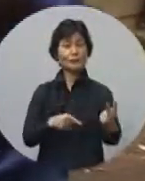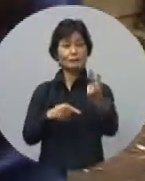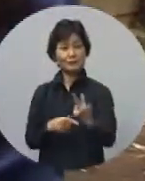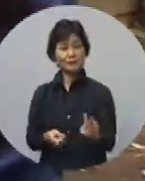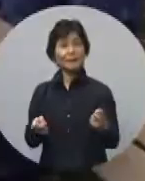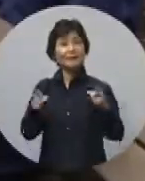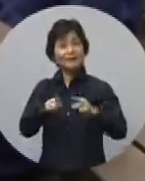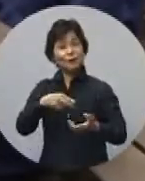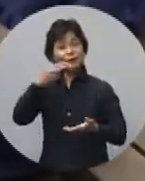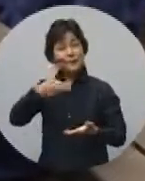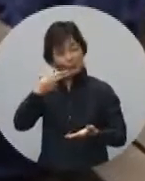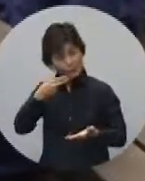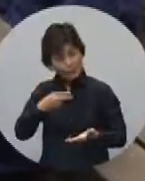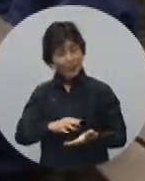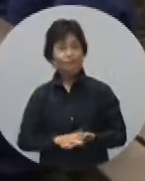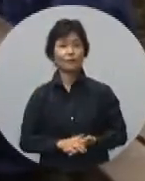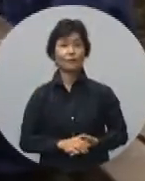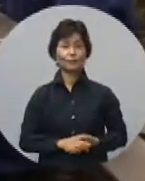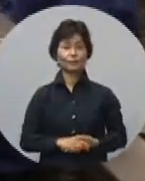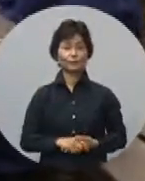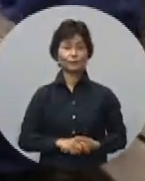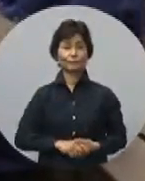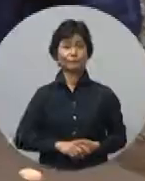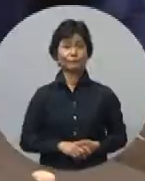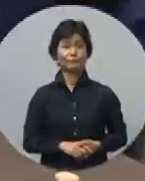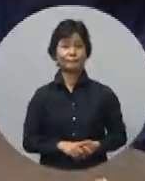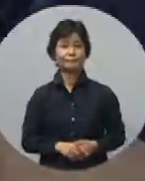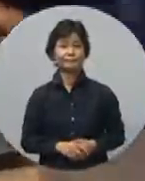ましょう。いただきます。 いただきます。いただきましょう。